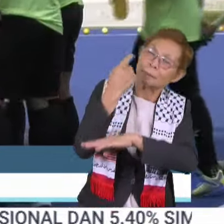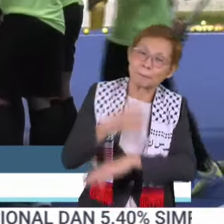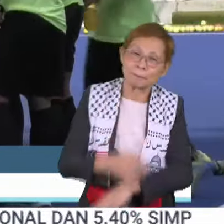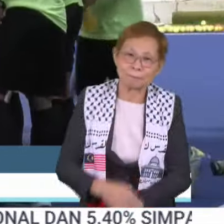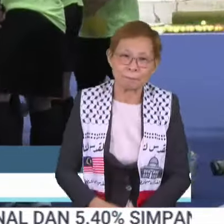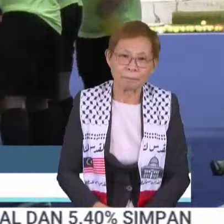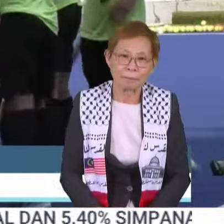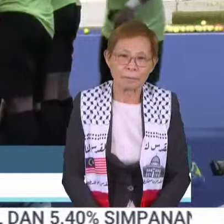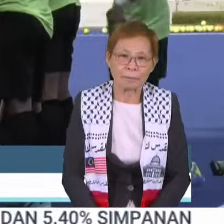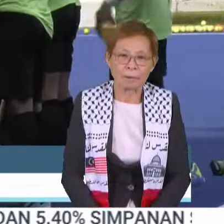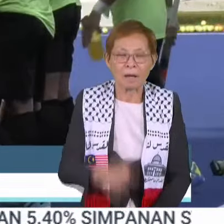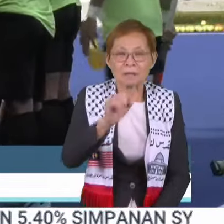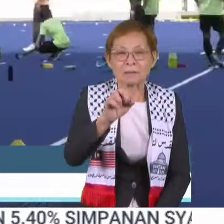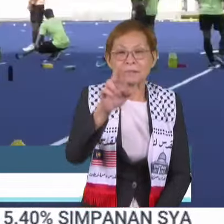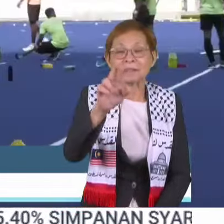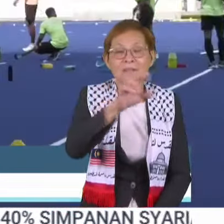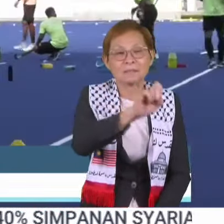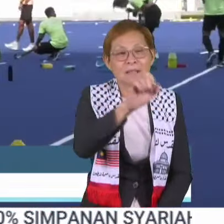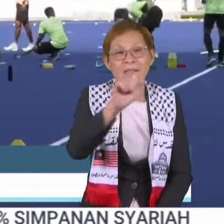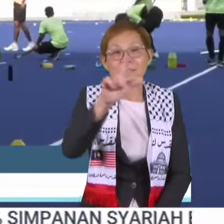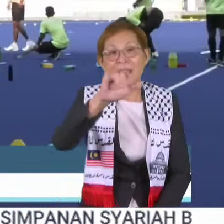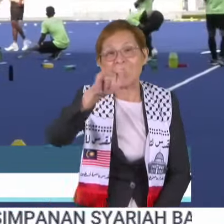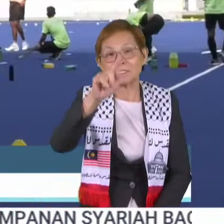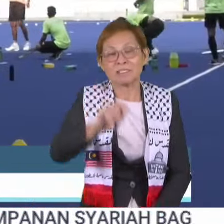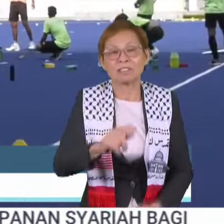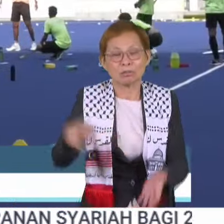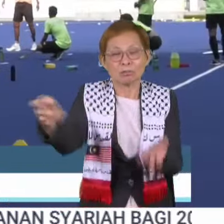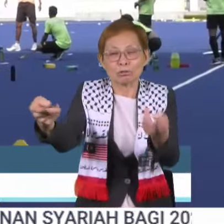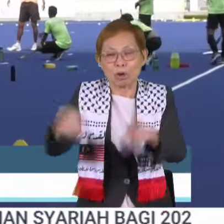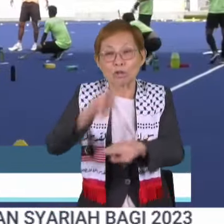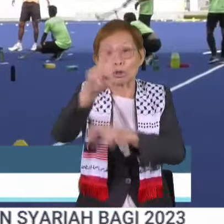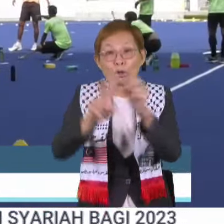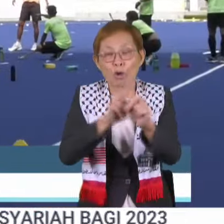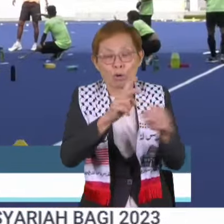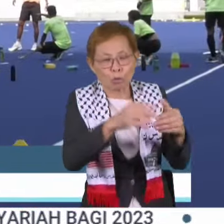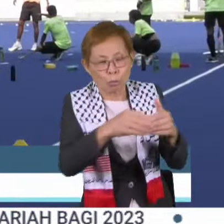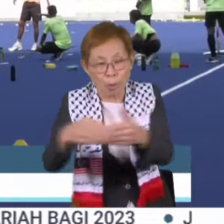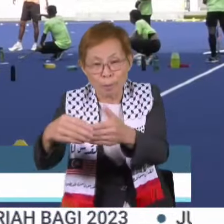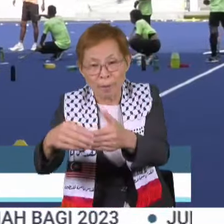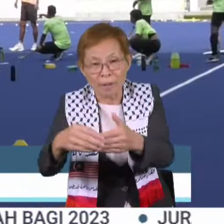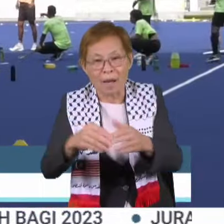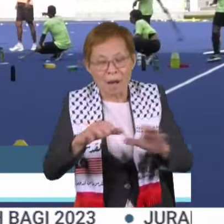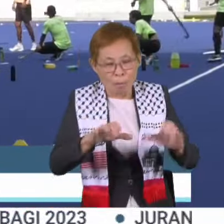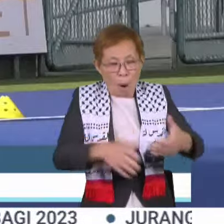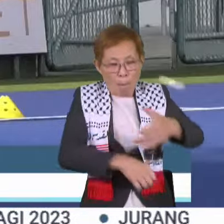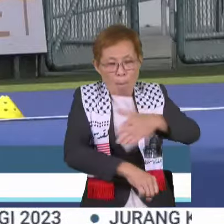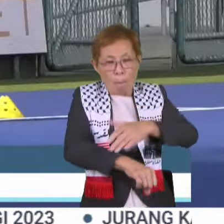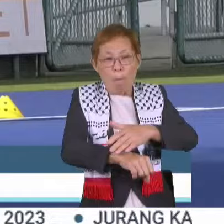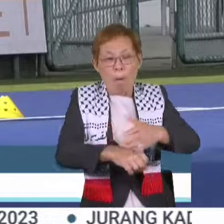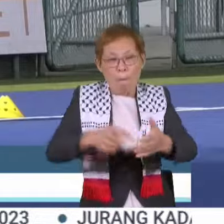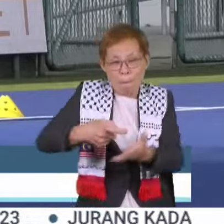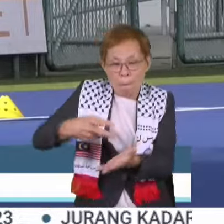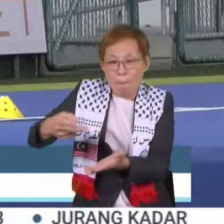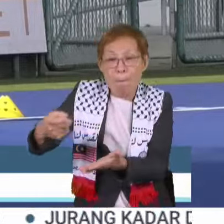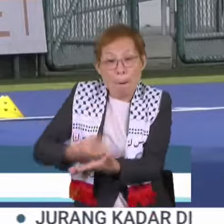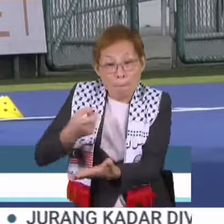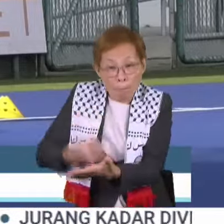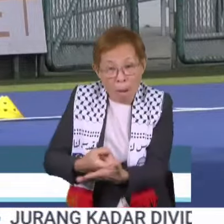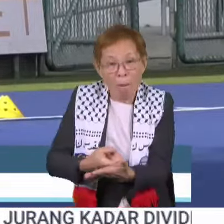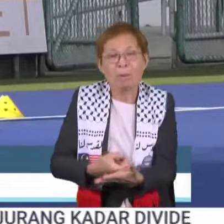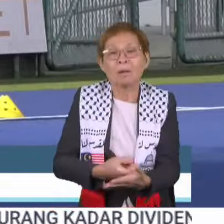tadi sarj diberikan kontrak selama du tahun bagi membimbing skuad speed Tigers jelas Datuk Seri Subahan keputusan itu